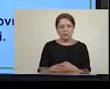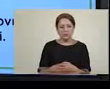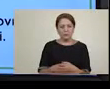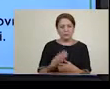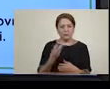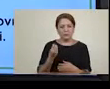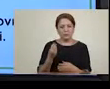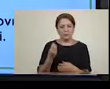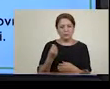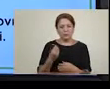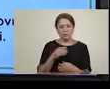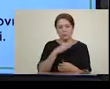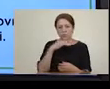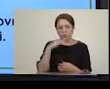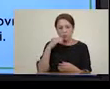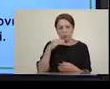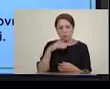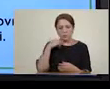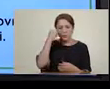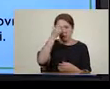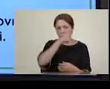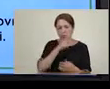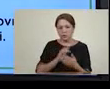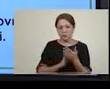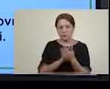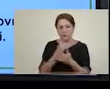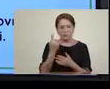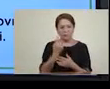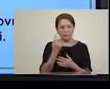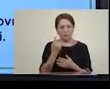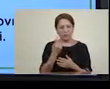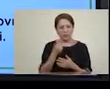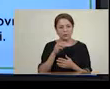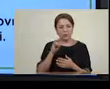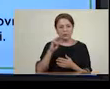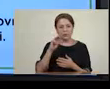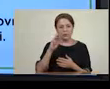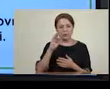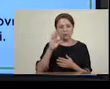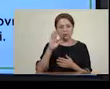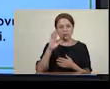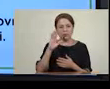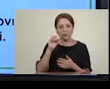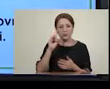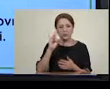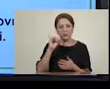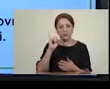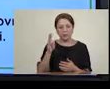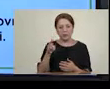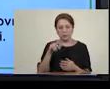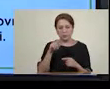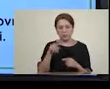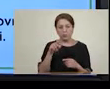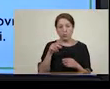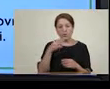Yana ko'p yillik o'simliklardan bir vakili kovrak o'simligi hisoblanadi. U o'zining dorivorligi bilan boshqa